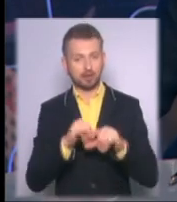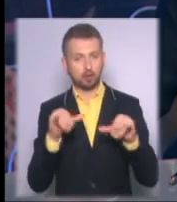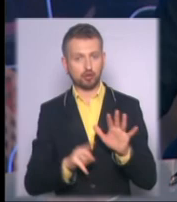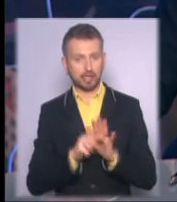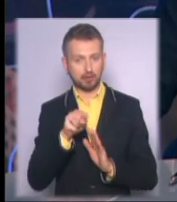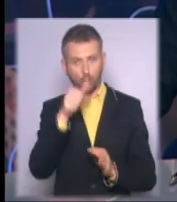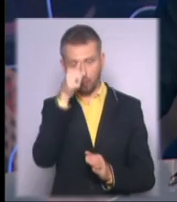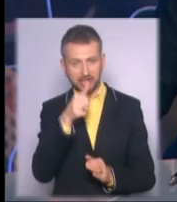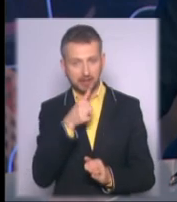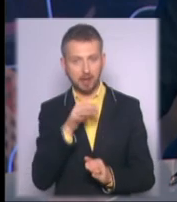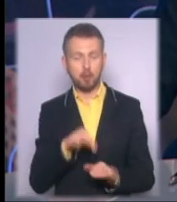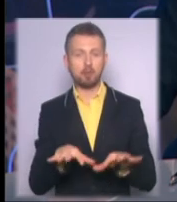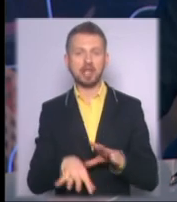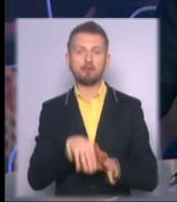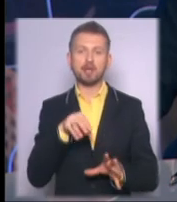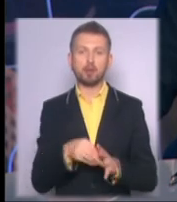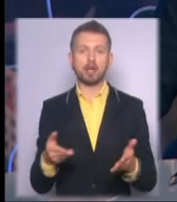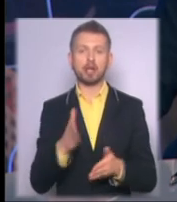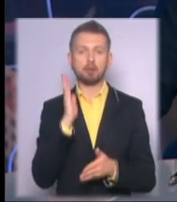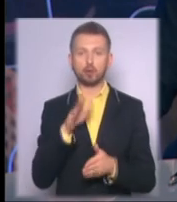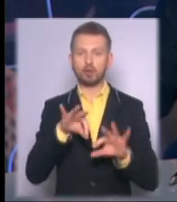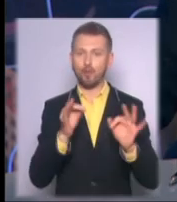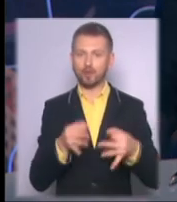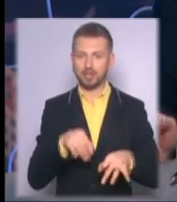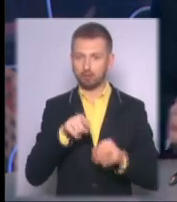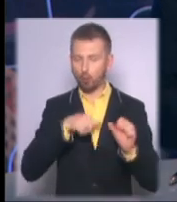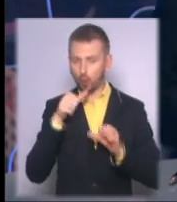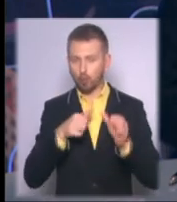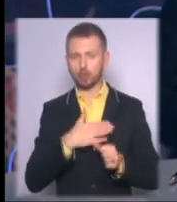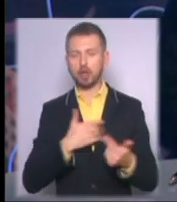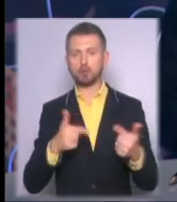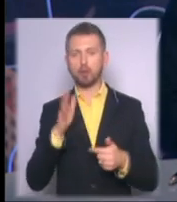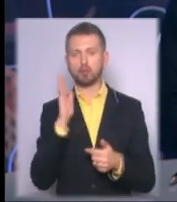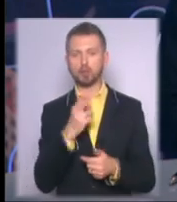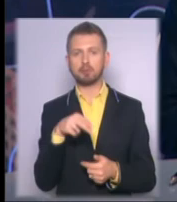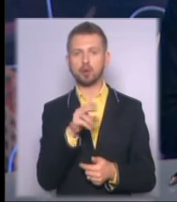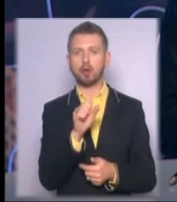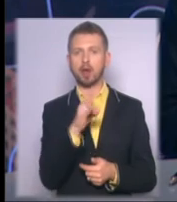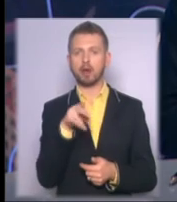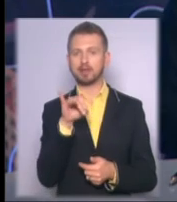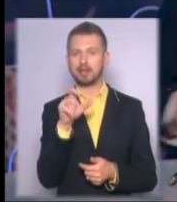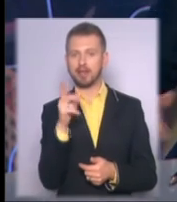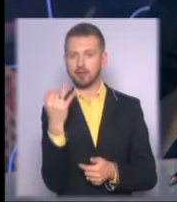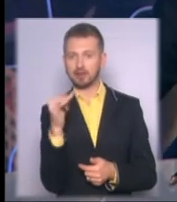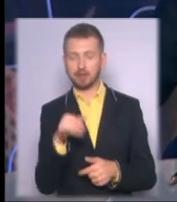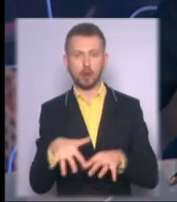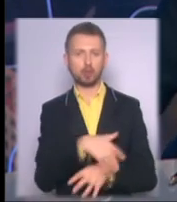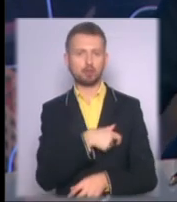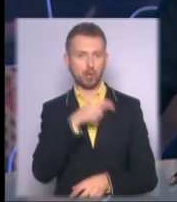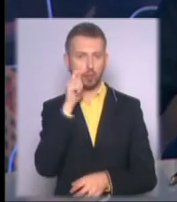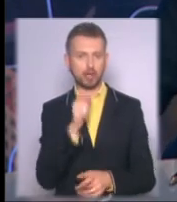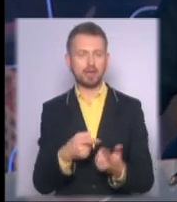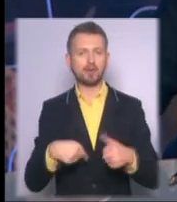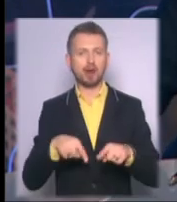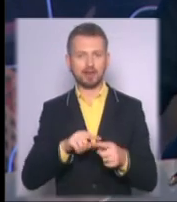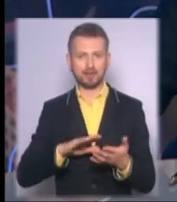про місцеві вибори, які відбудуться восени цього року. Нашим гостем буде Дмитро Андрієвський, народний депутат України, фракція політичної